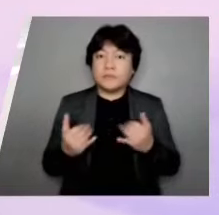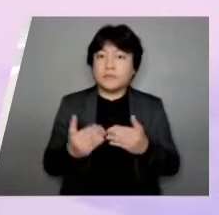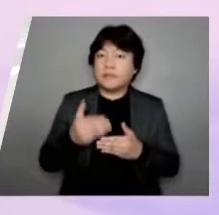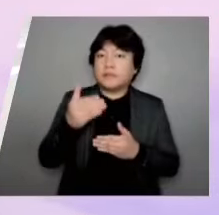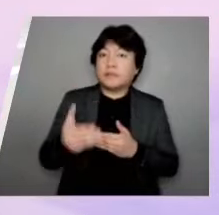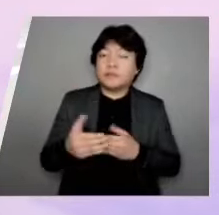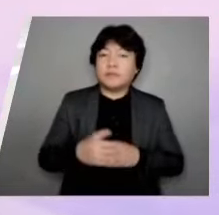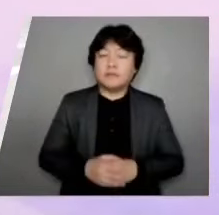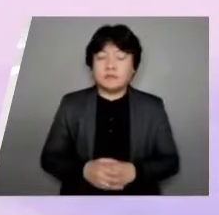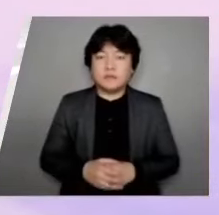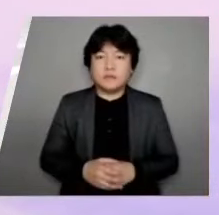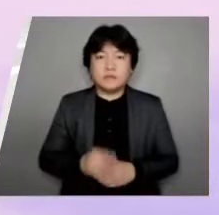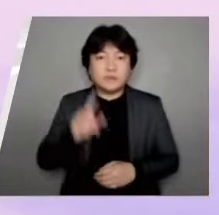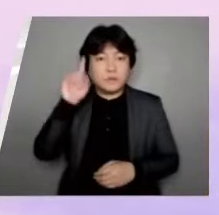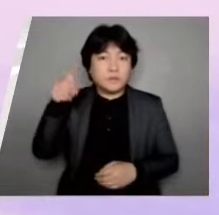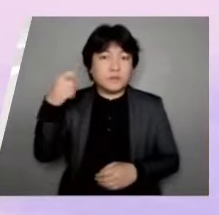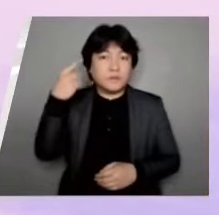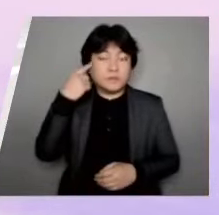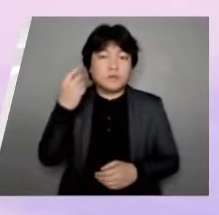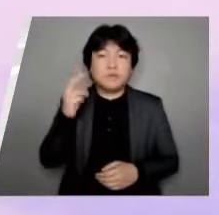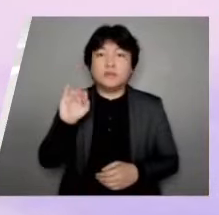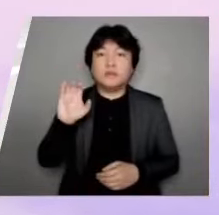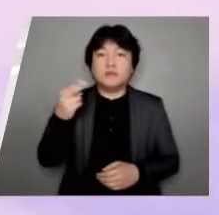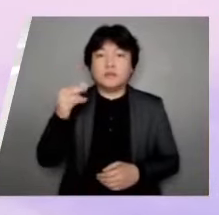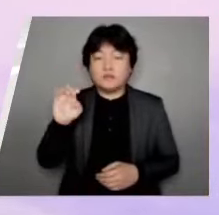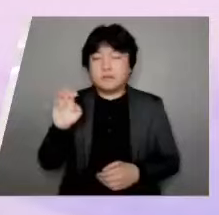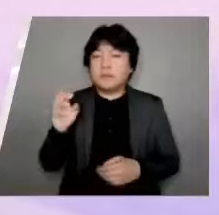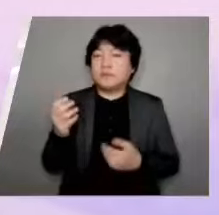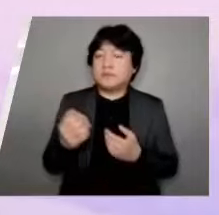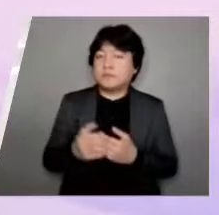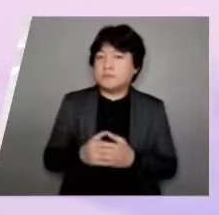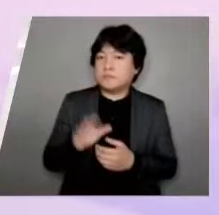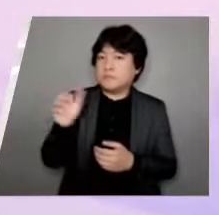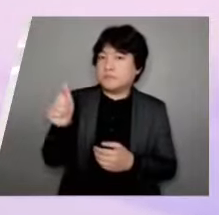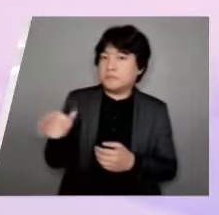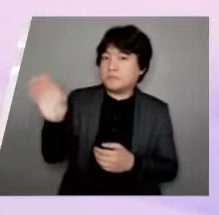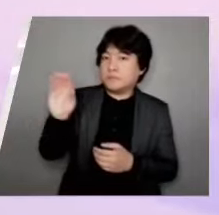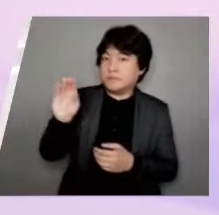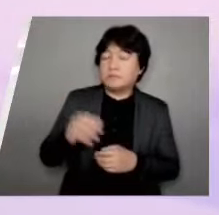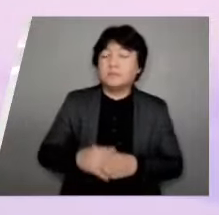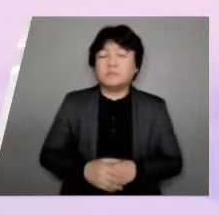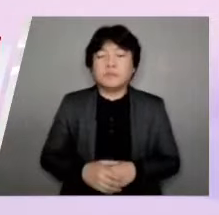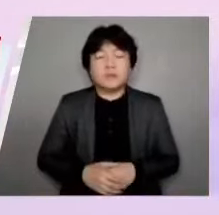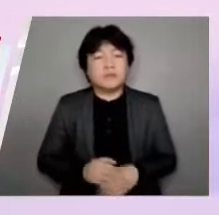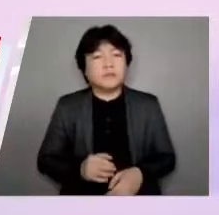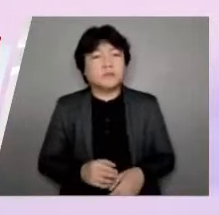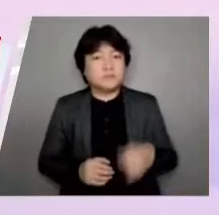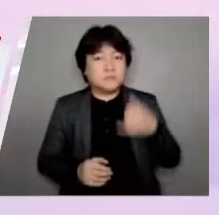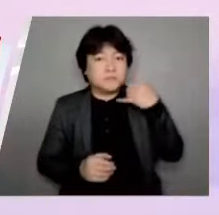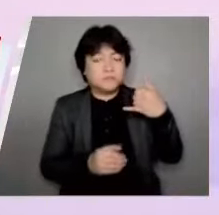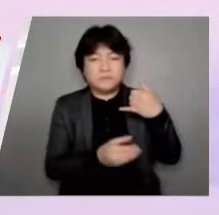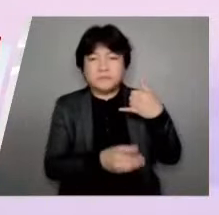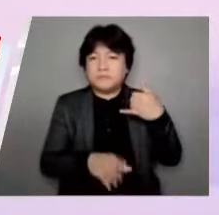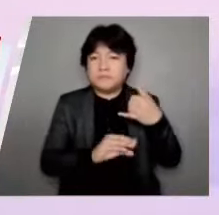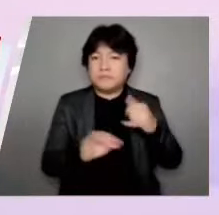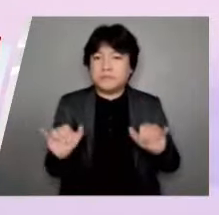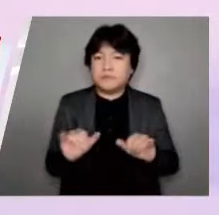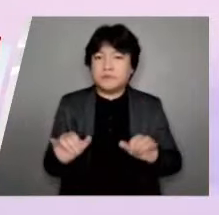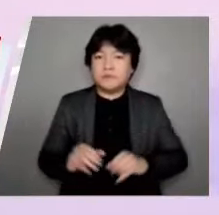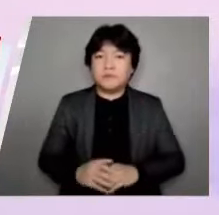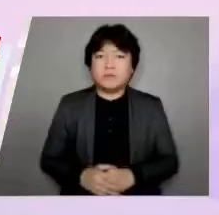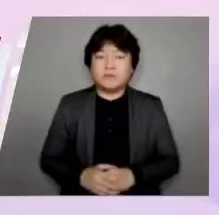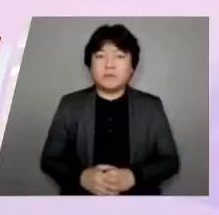Inares. Governor, magandang gabi. Si PR kang help po ito. Magandang gabi po sa inyo. Oh, Governor, kamusta na po ang